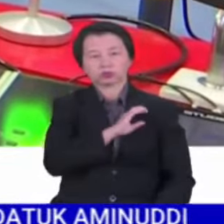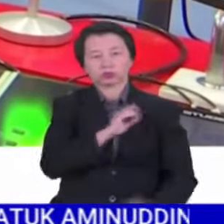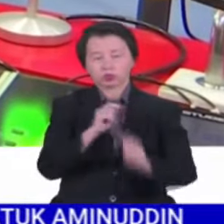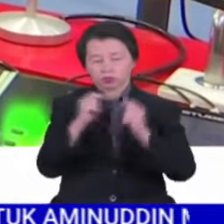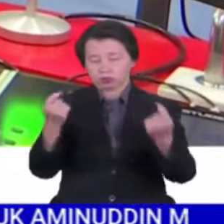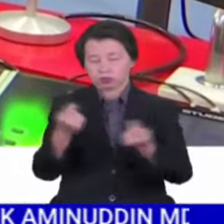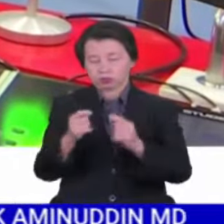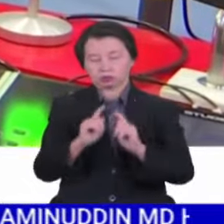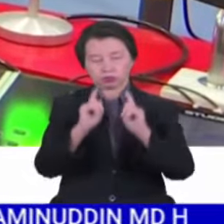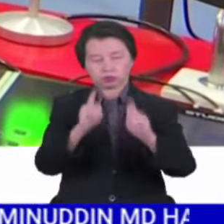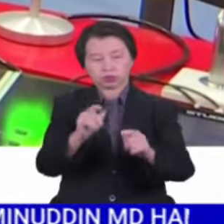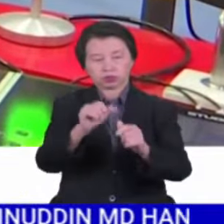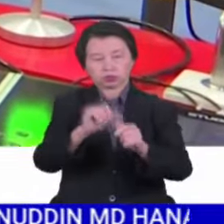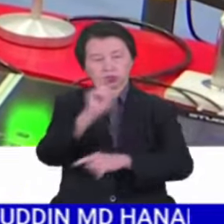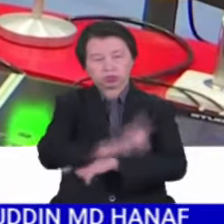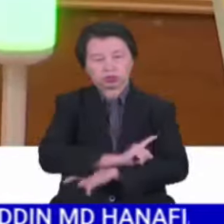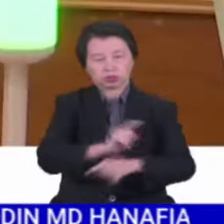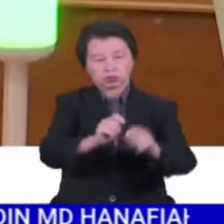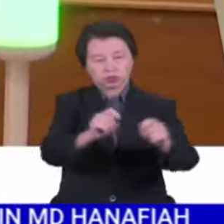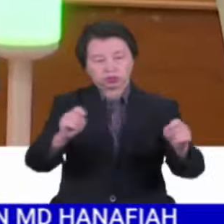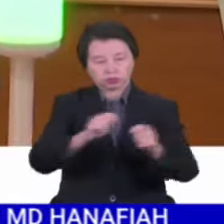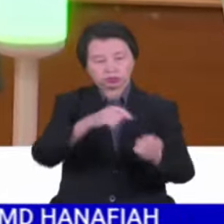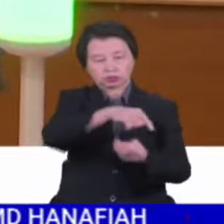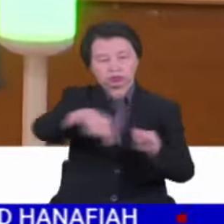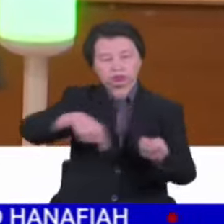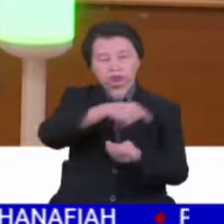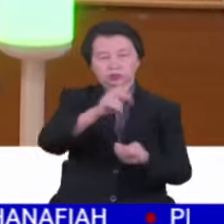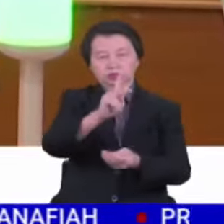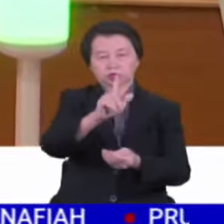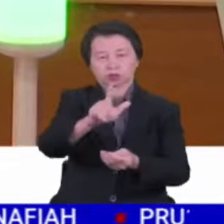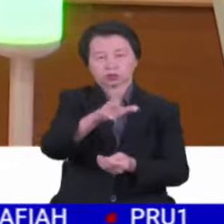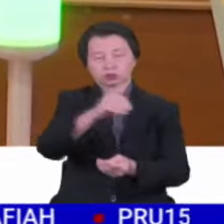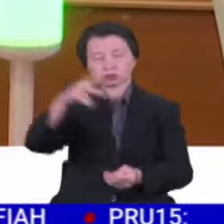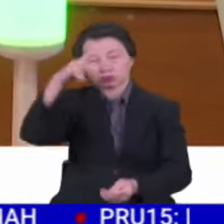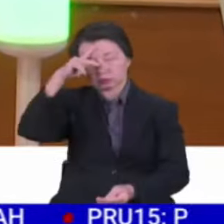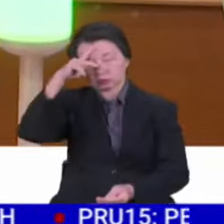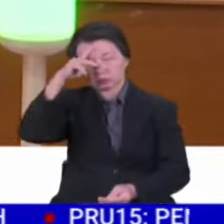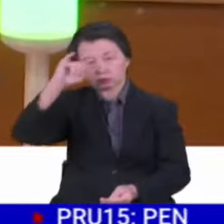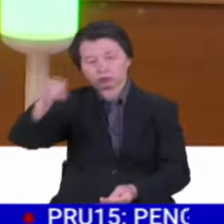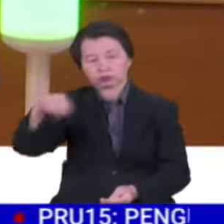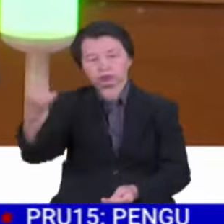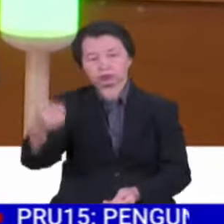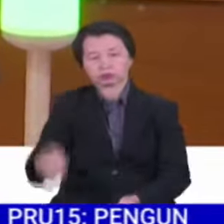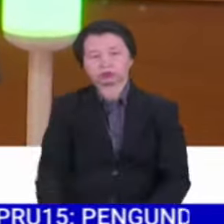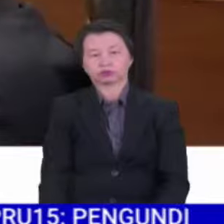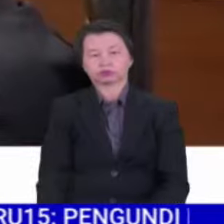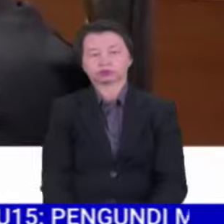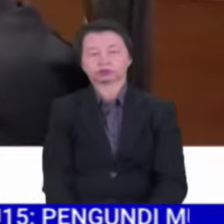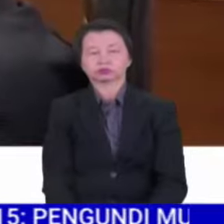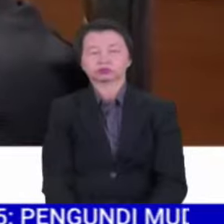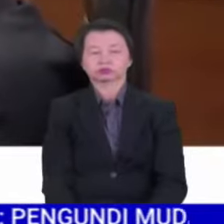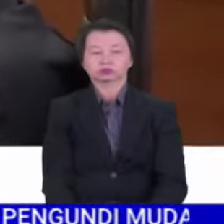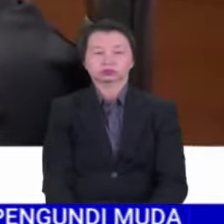tersebut digerakkan setiap hari ke lokasi sekitar Kuala Lumpur dan Putrajaya.